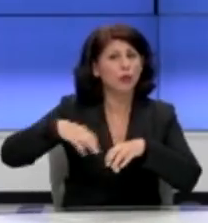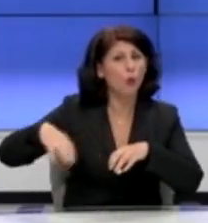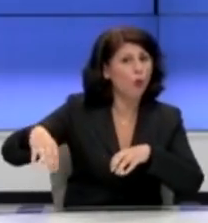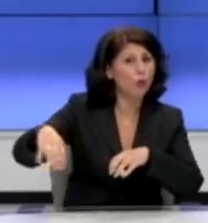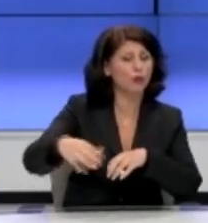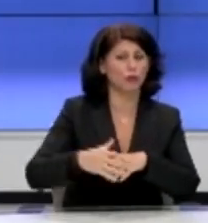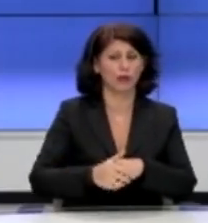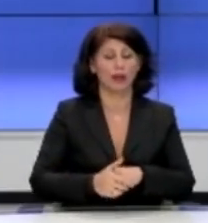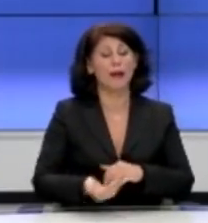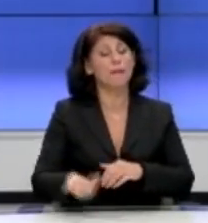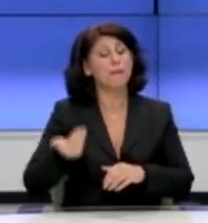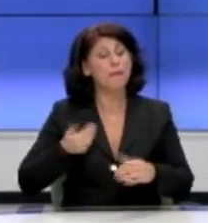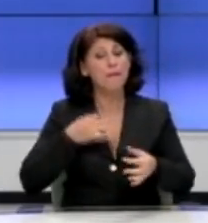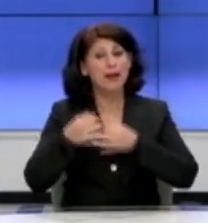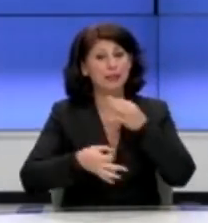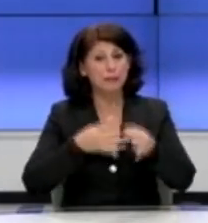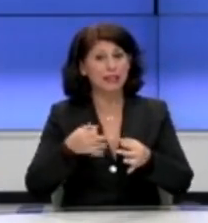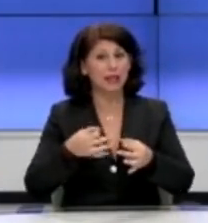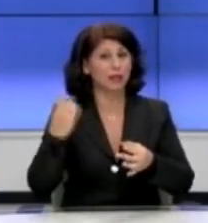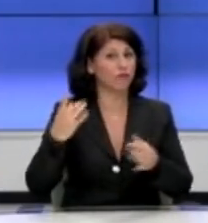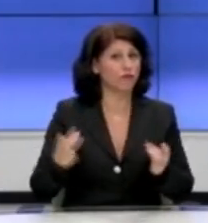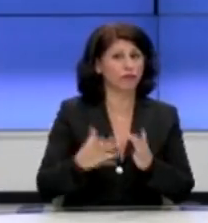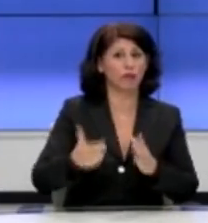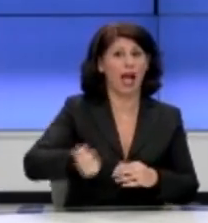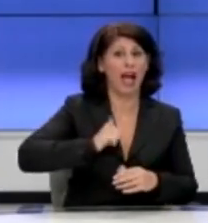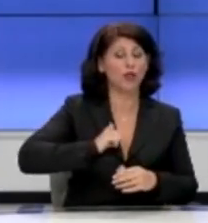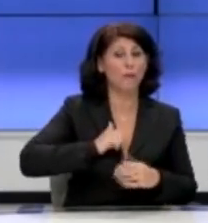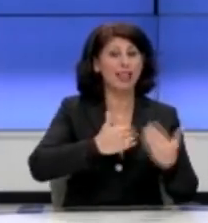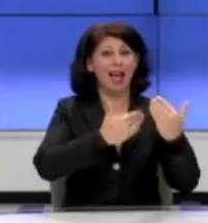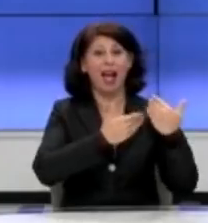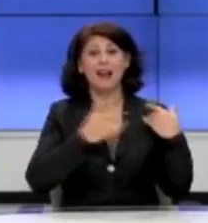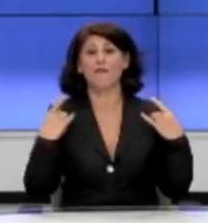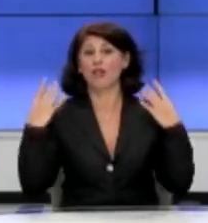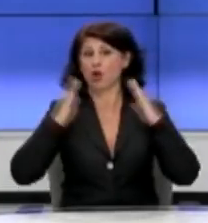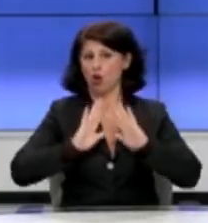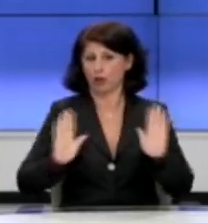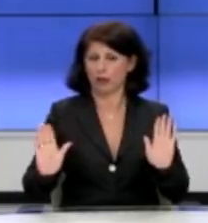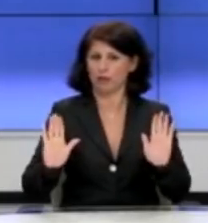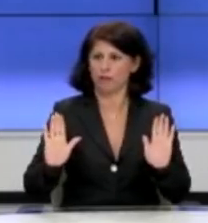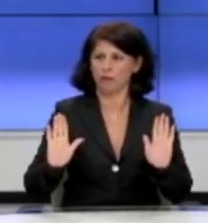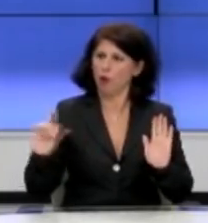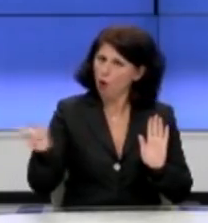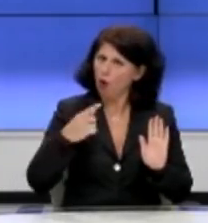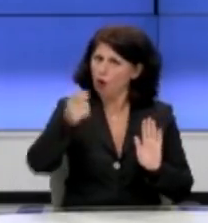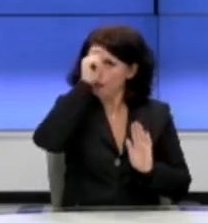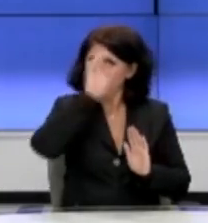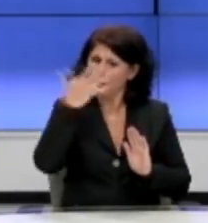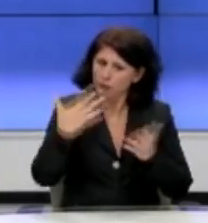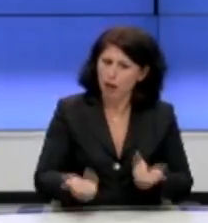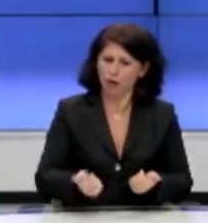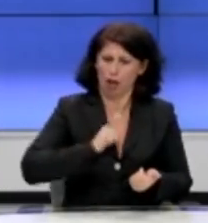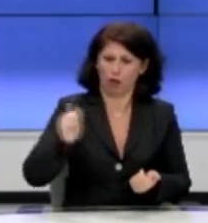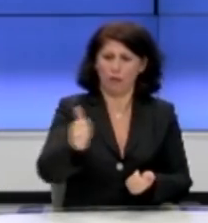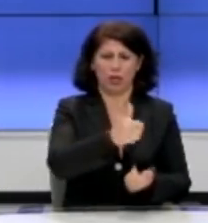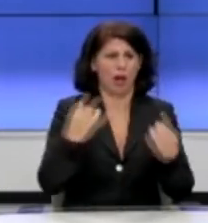χώρους. Πριν μιλήσετε για περιστατικά ατομικής ανευθυνότητας, που κανείς δεν αμφισβητεί εδώ μέσα ότι